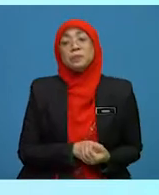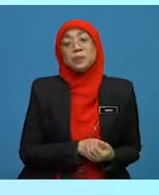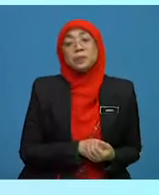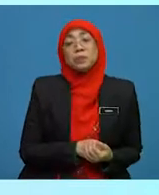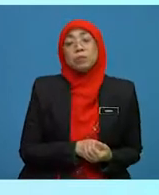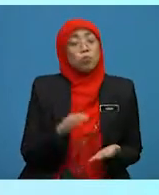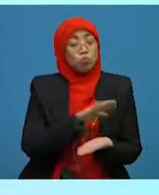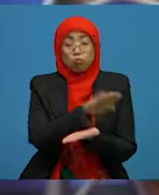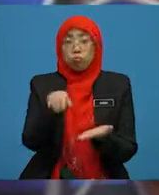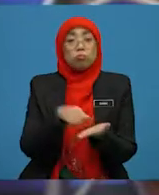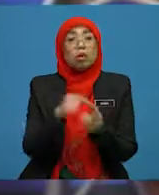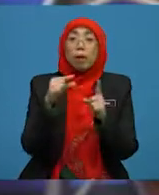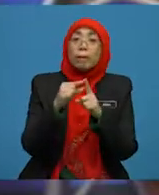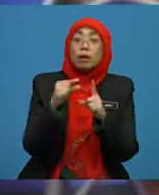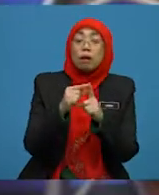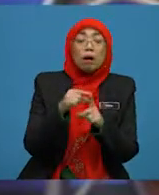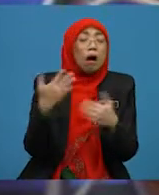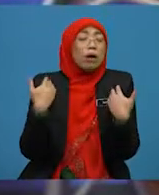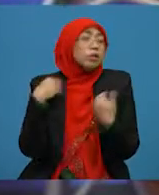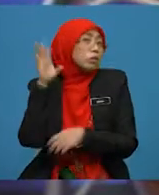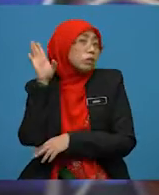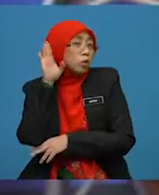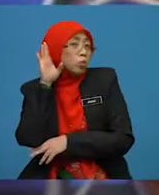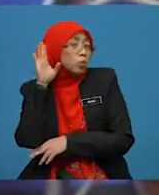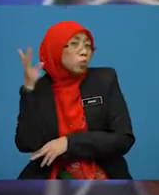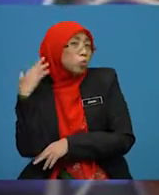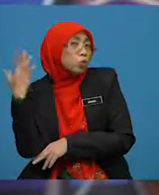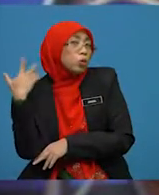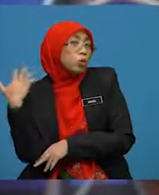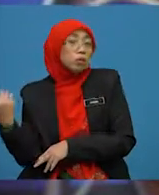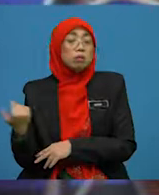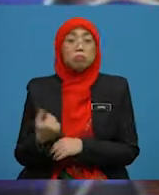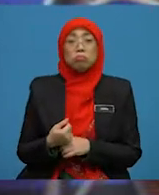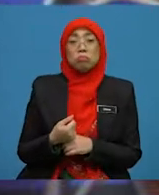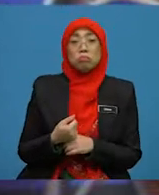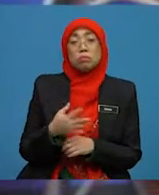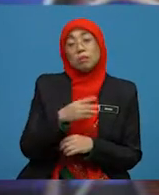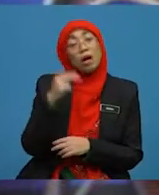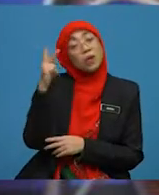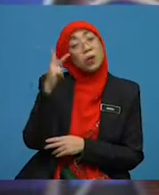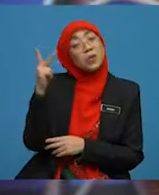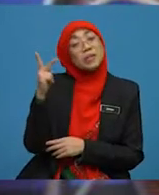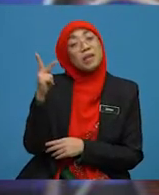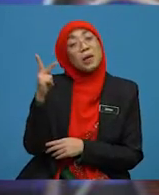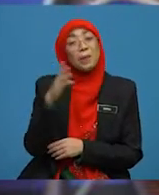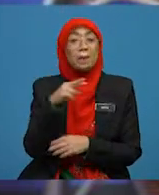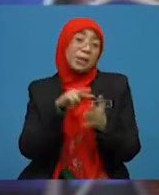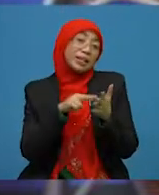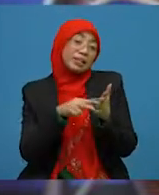perkataan terbentuk daripada bunyi atau fonem dan mempunyai konsep atau makna.